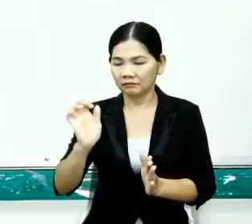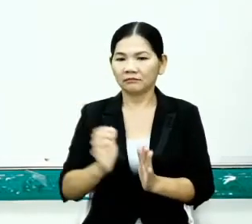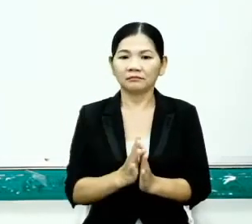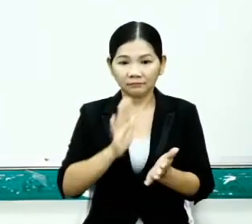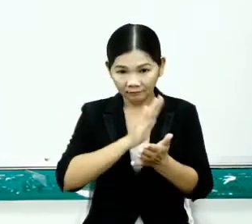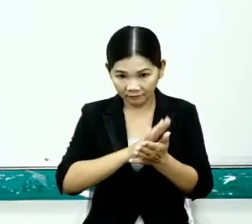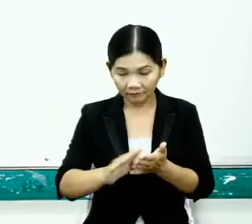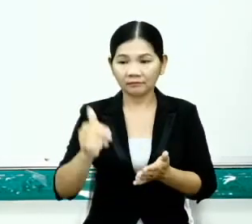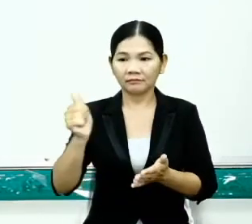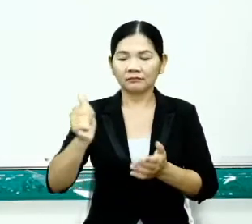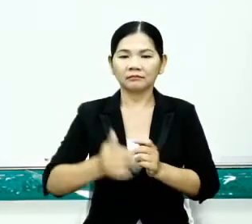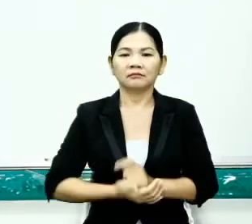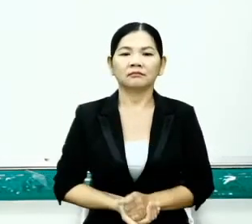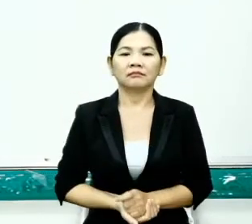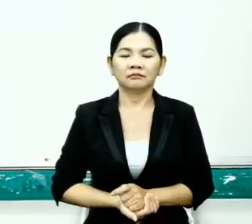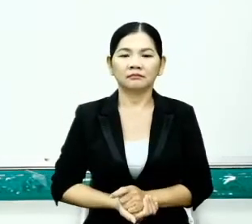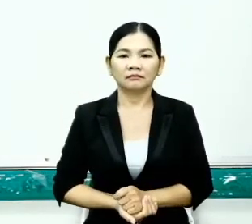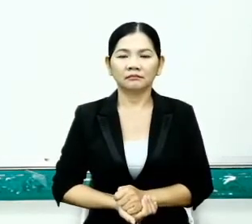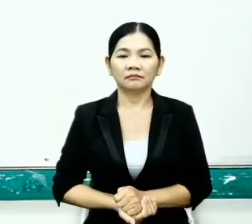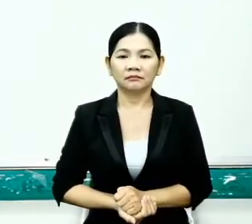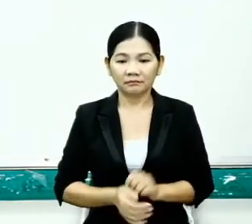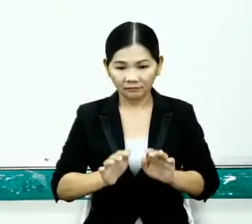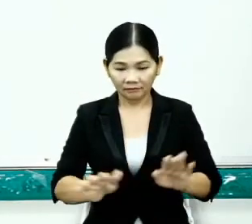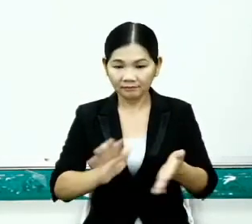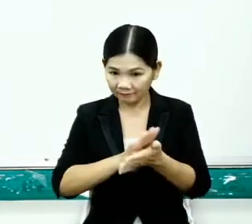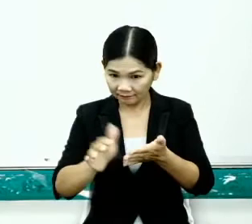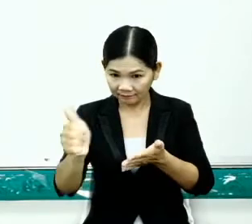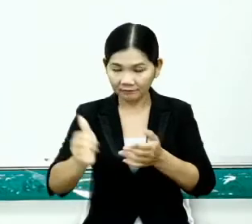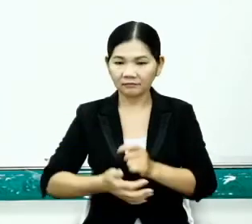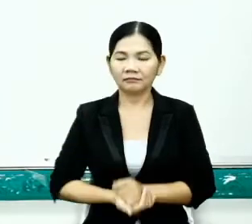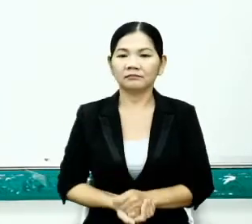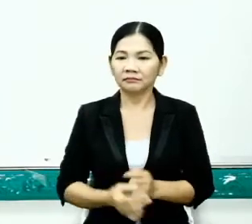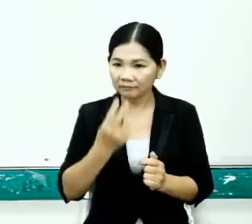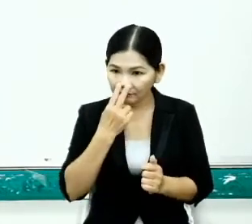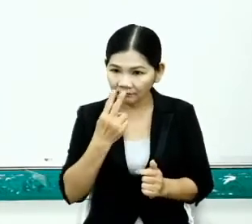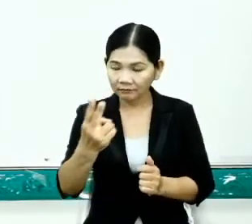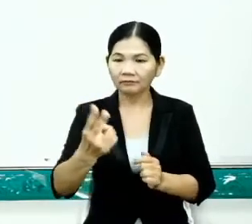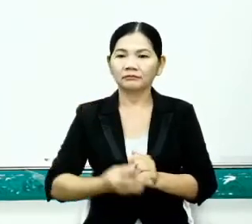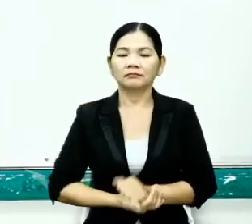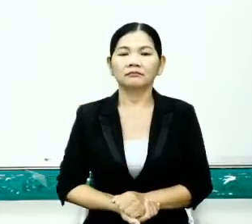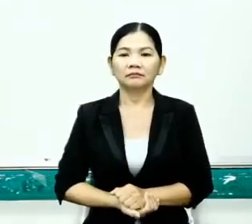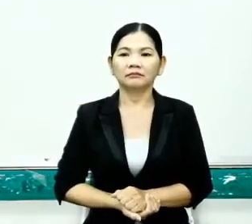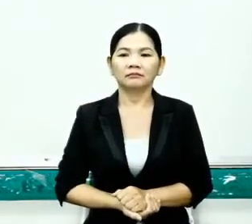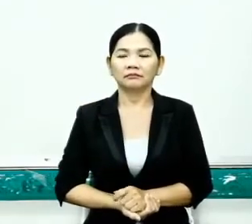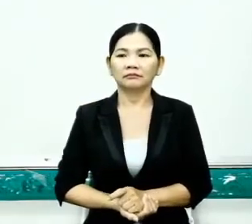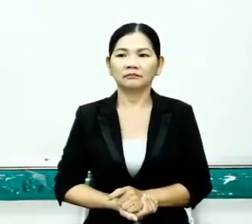រស់ស្អាតដូចដេចណាតើស្រស់ស្អាតដូចកូនកូនទាំងអស់គ្នាដែរឬទេកូនចាំមើលទាំងអស់គ្នាណា